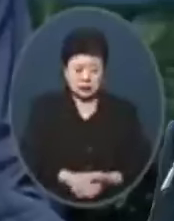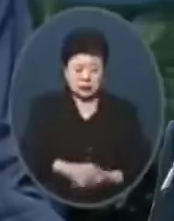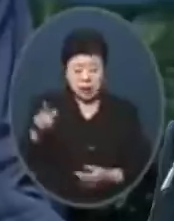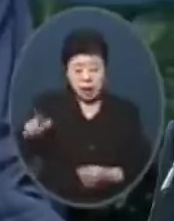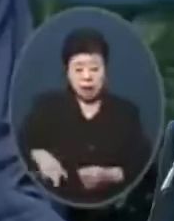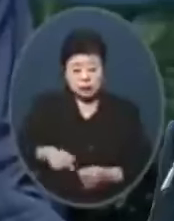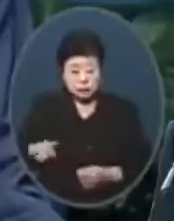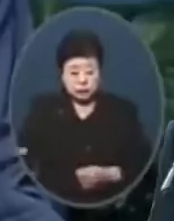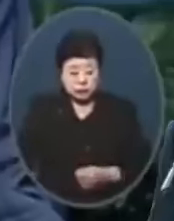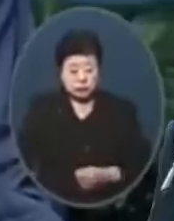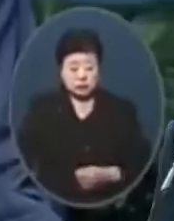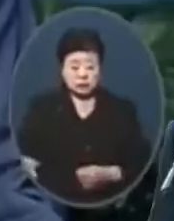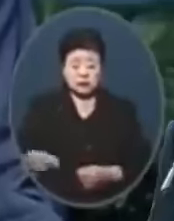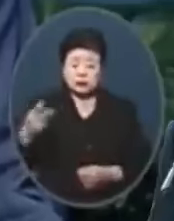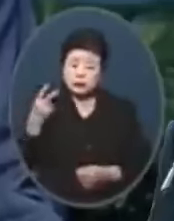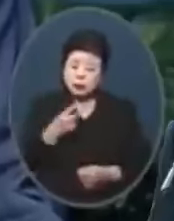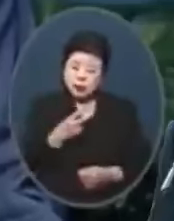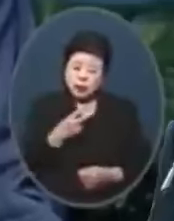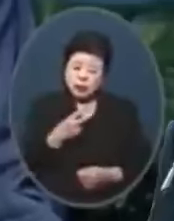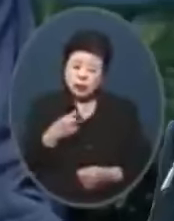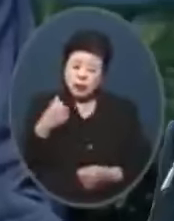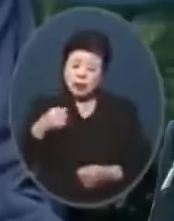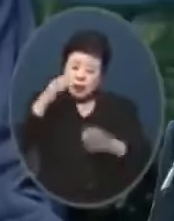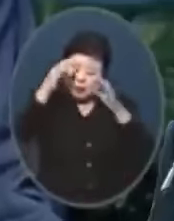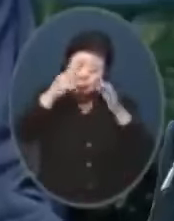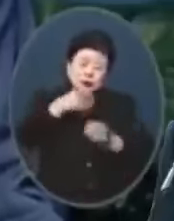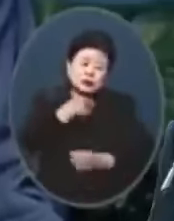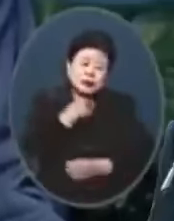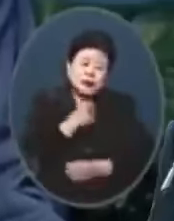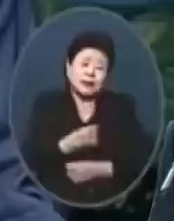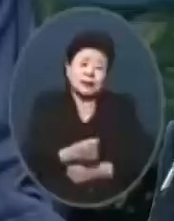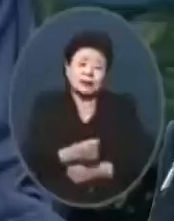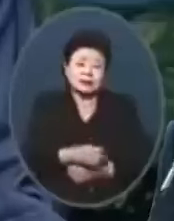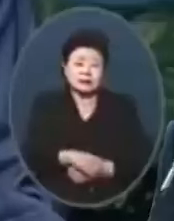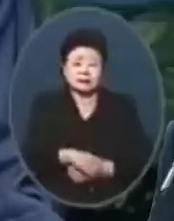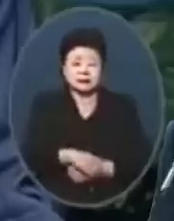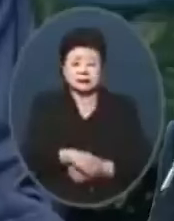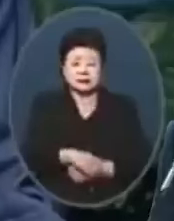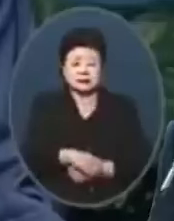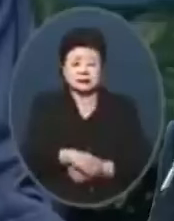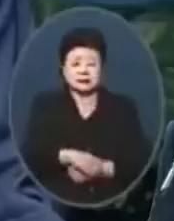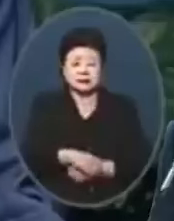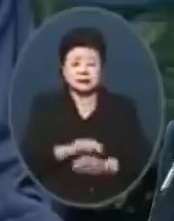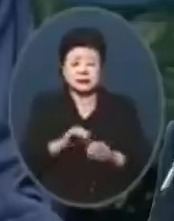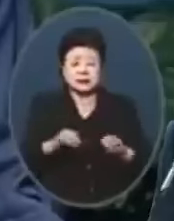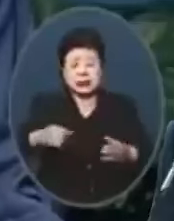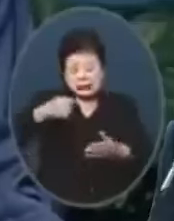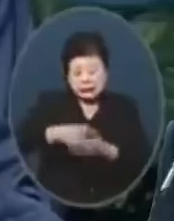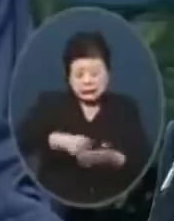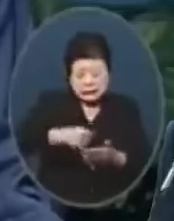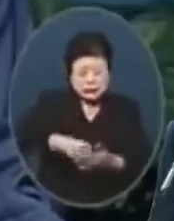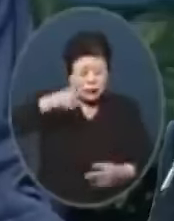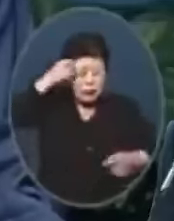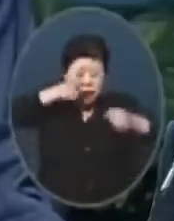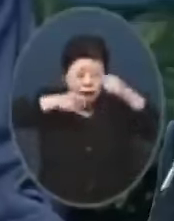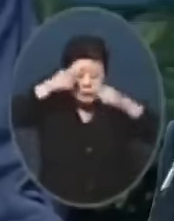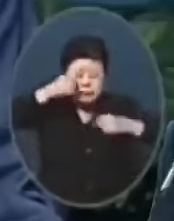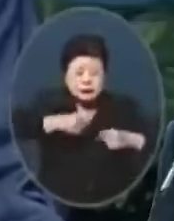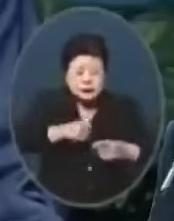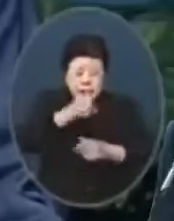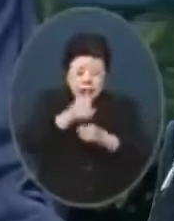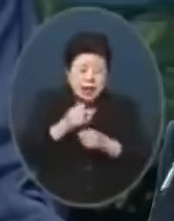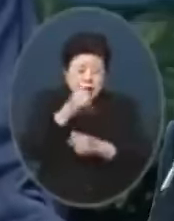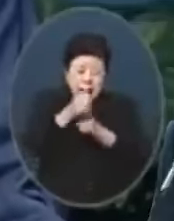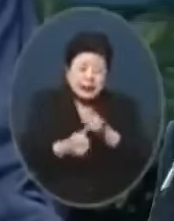하루는 또다시 아들이 보고 싶어서 그냥 땅을 치고 울면서